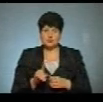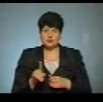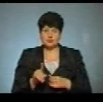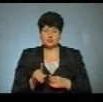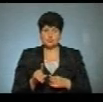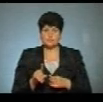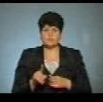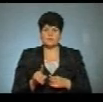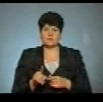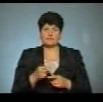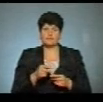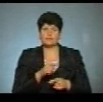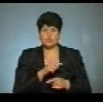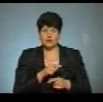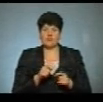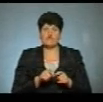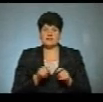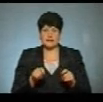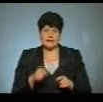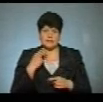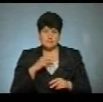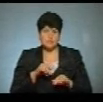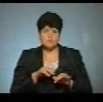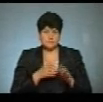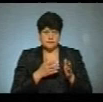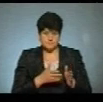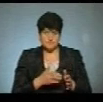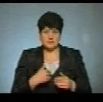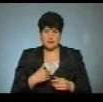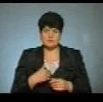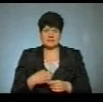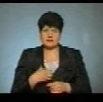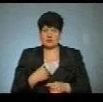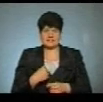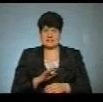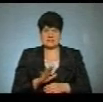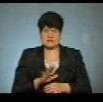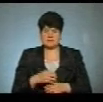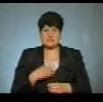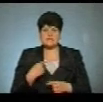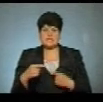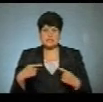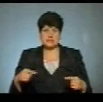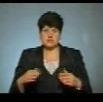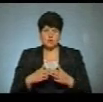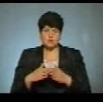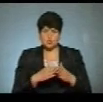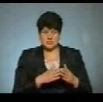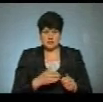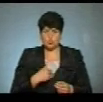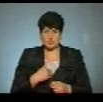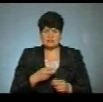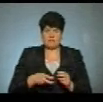проти нашого сусіда відкрили кримінальне провадження. Нам страшно не за себе, нам страшно за інших сусідів, адже в нас